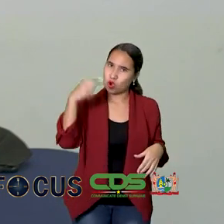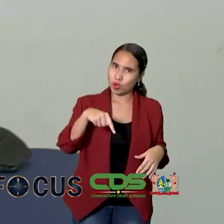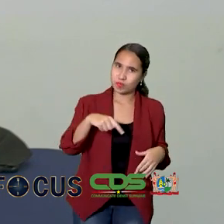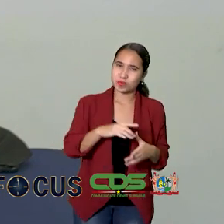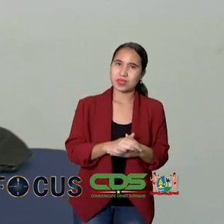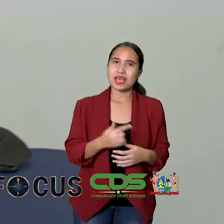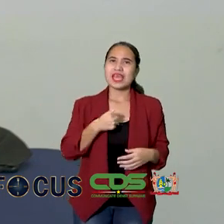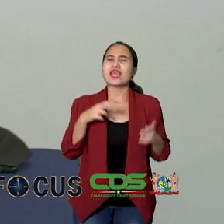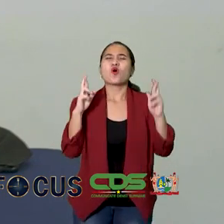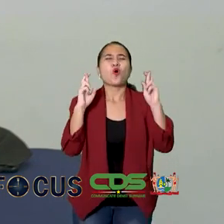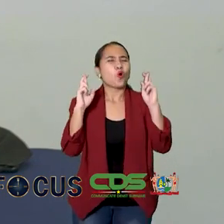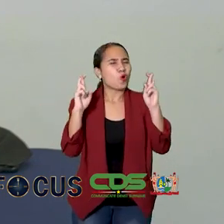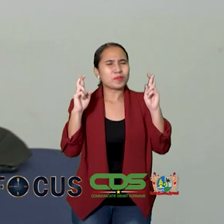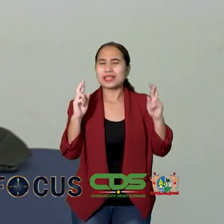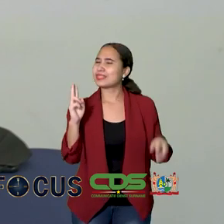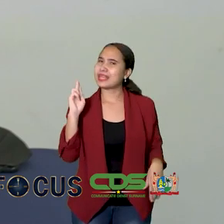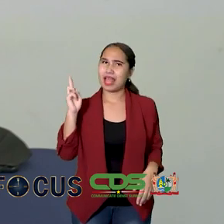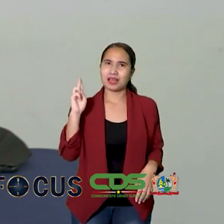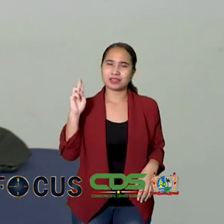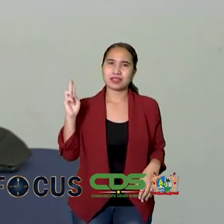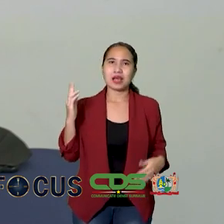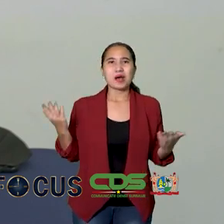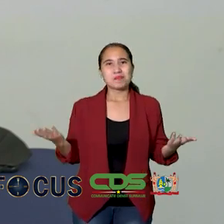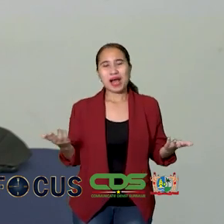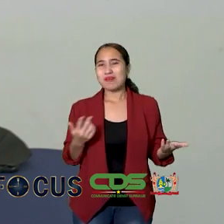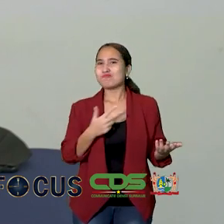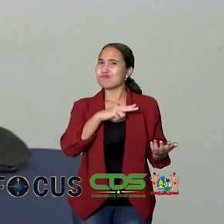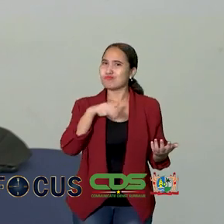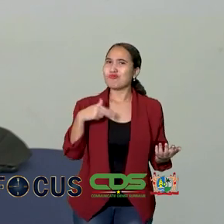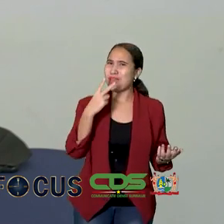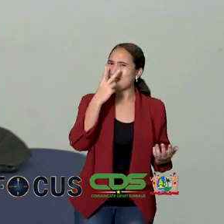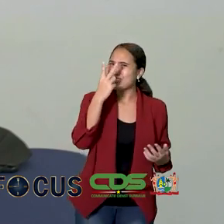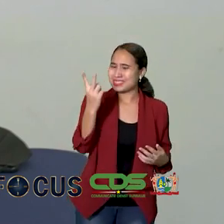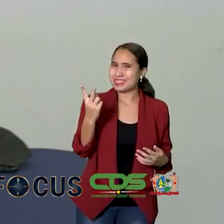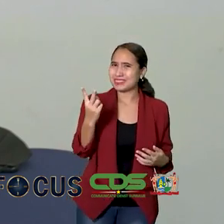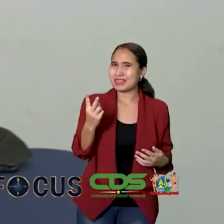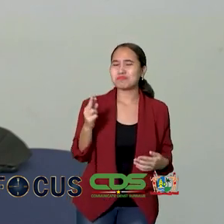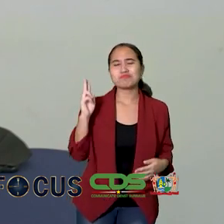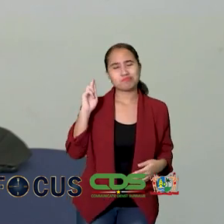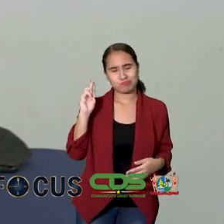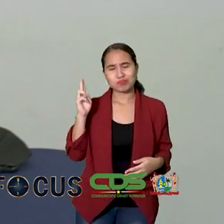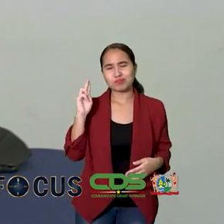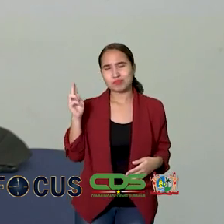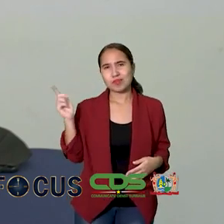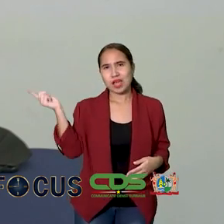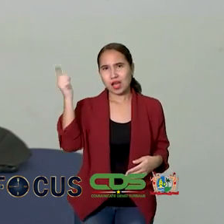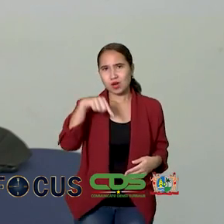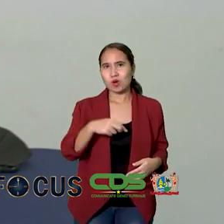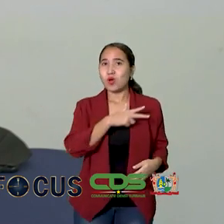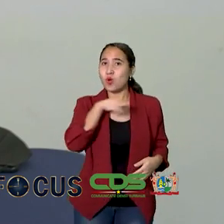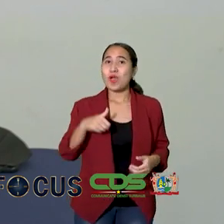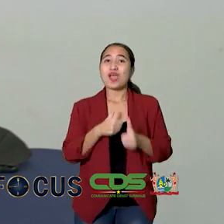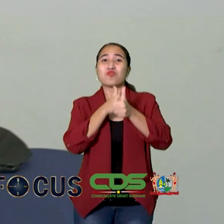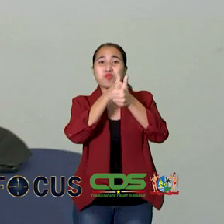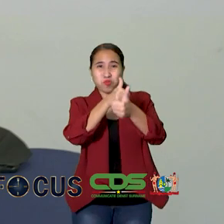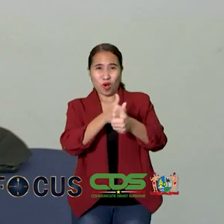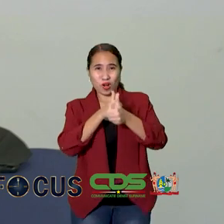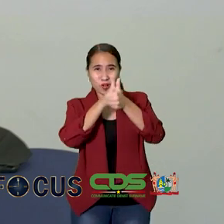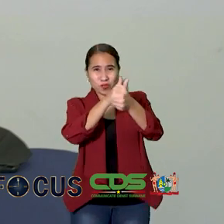voorspellingen niet uitkomen. Maar alle tekenen wijzen erop dat we wel die vijfde golf gaan krijgen. We volgen stevast de golven in